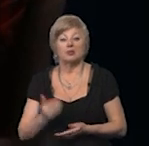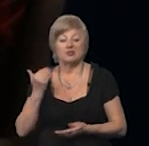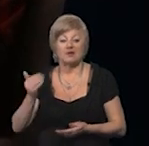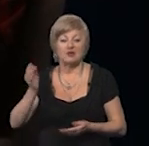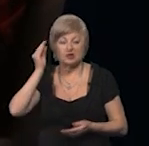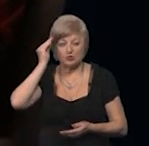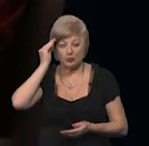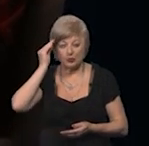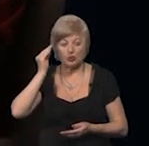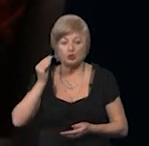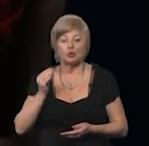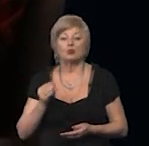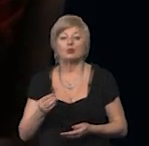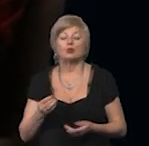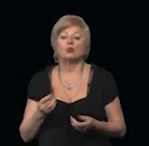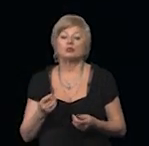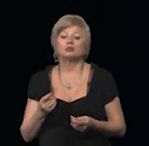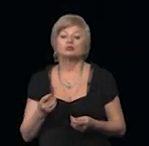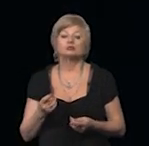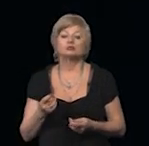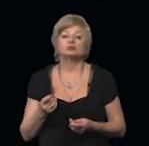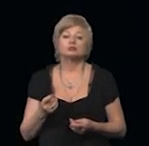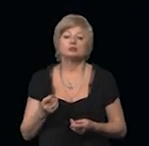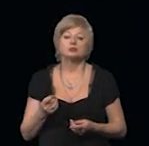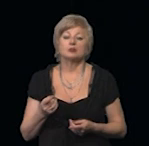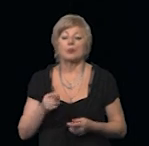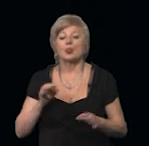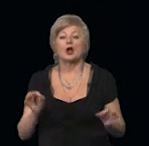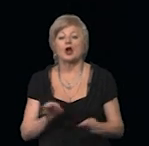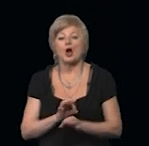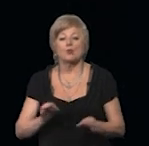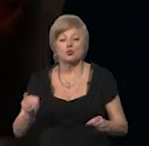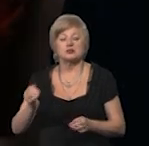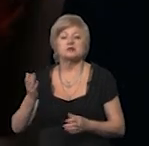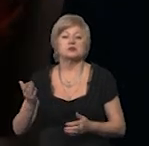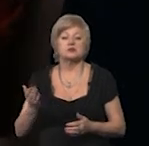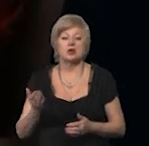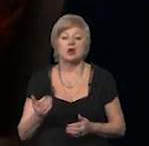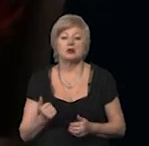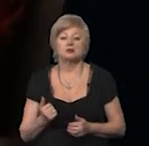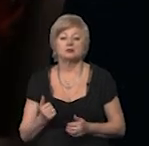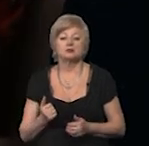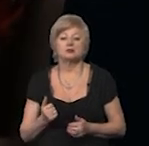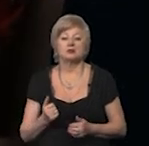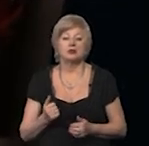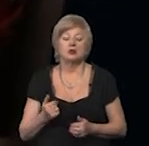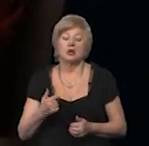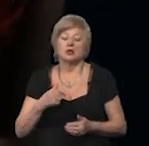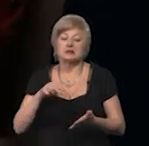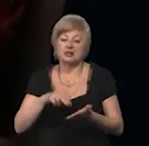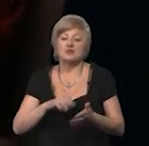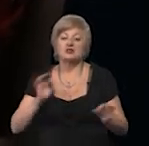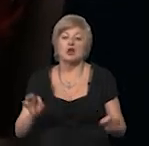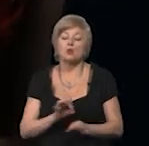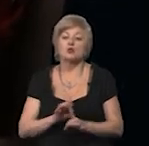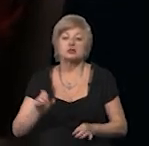думку, чи місце музиці в політиці? Ну, от музикантам саме в політиці. Чи місце музикантам в політиці, чи